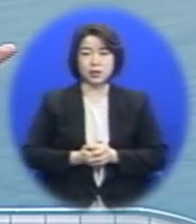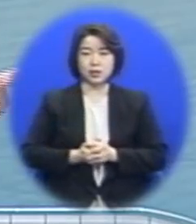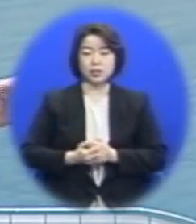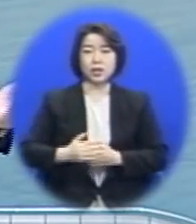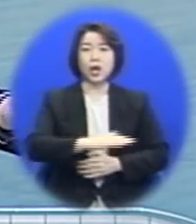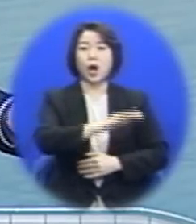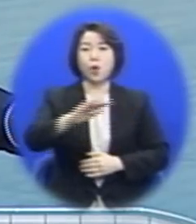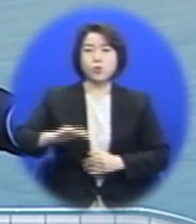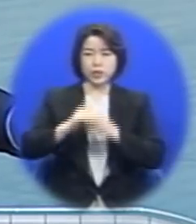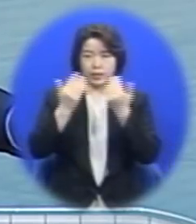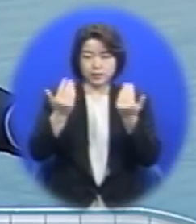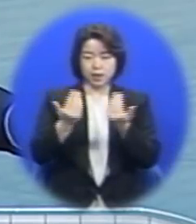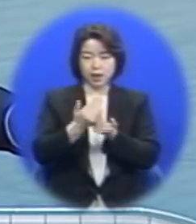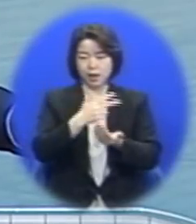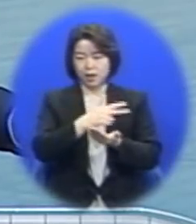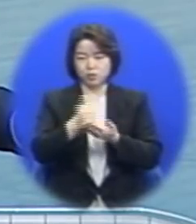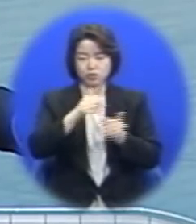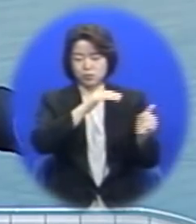다 증인으로 부름을